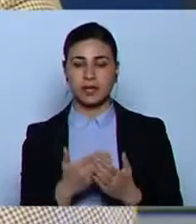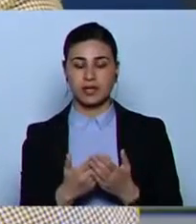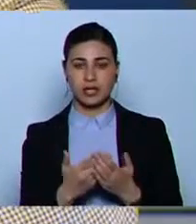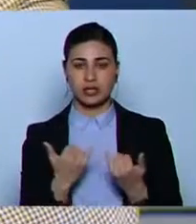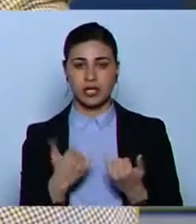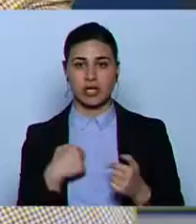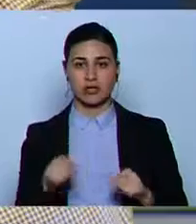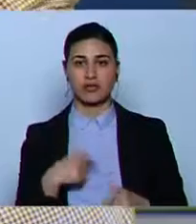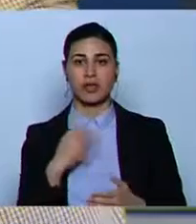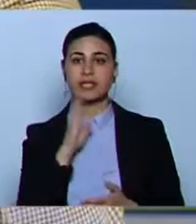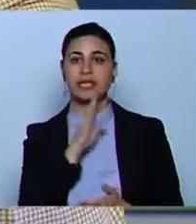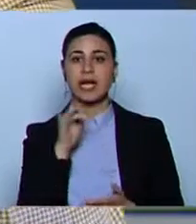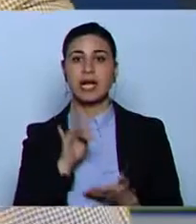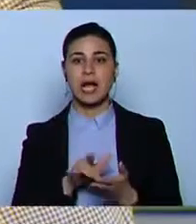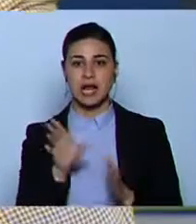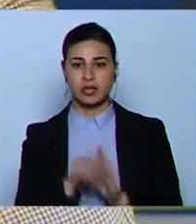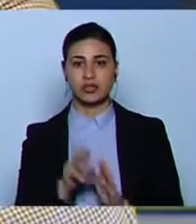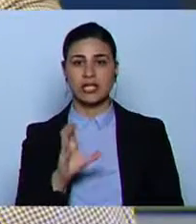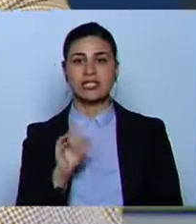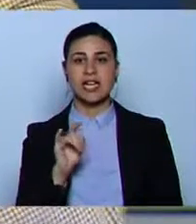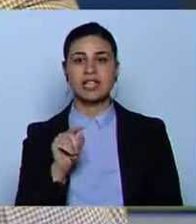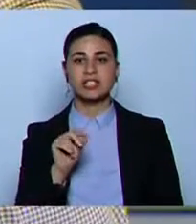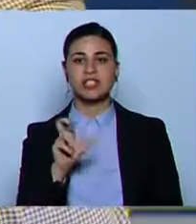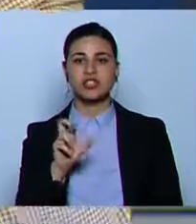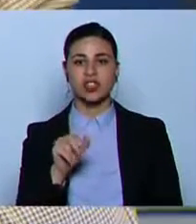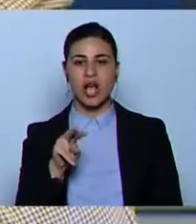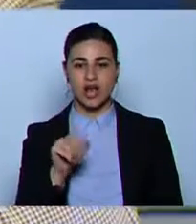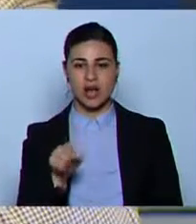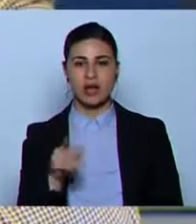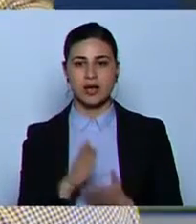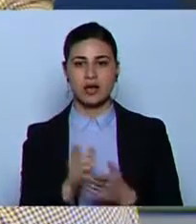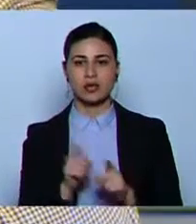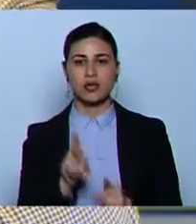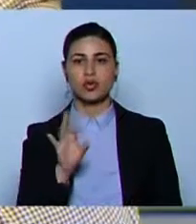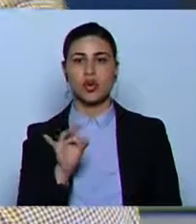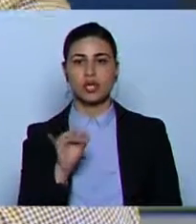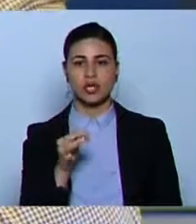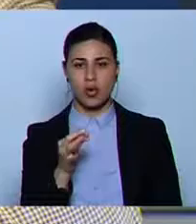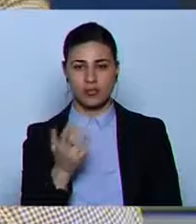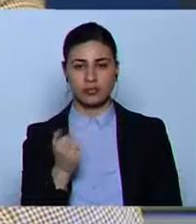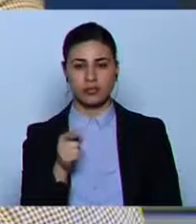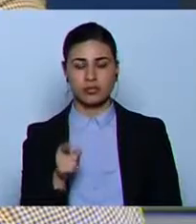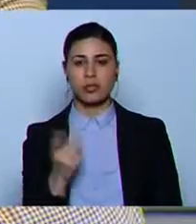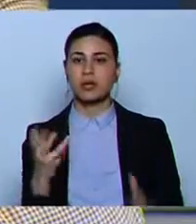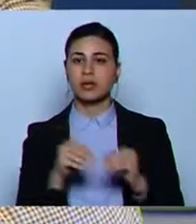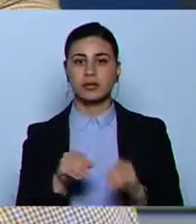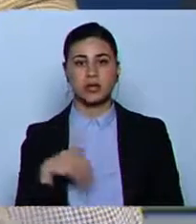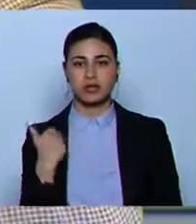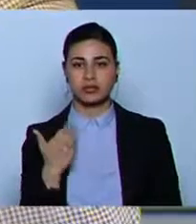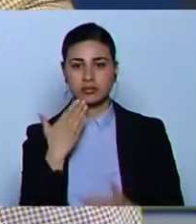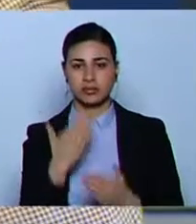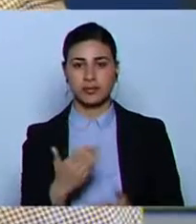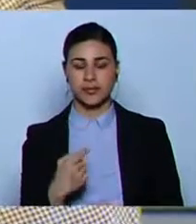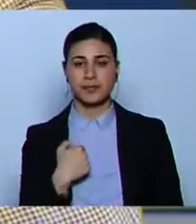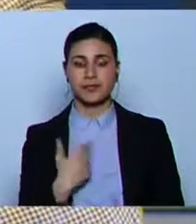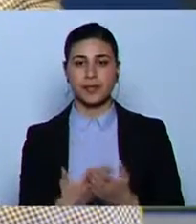ჩვენ ახლა ვიმყოფები დედაქალაქში, ხო? და სარტიჭალა აქ ახლო სოფელი, არ ვიცი, არის ნორიო სოფელი, ხო? რატომ არ არის ერთად გაერთიანებული? აი